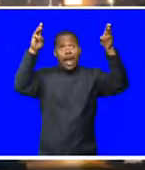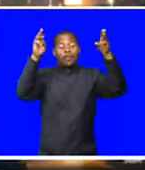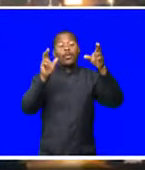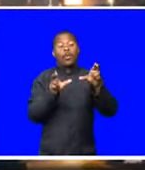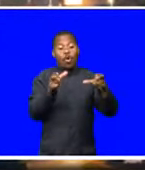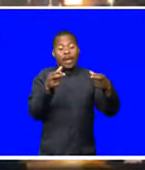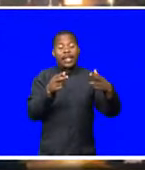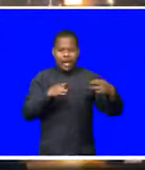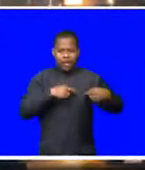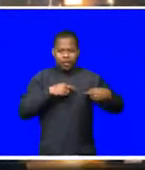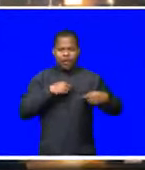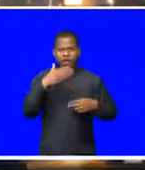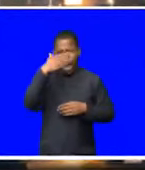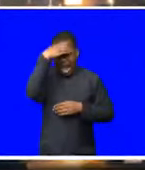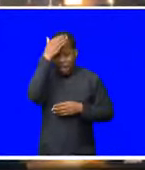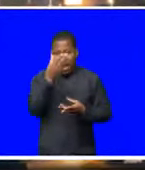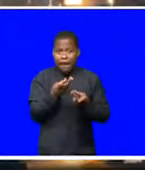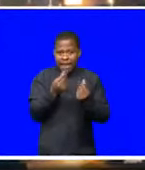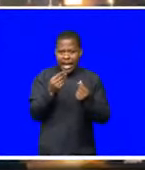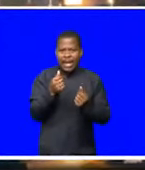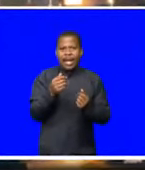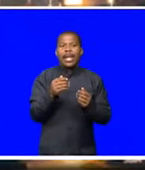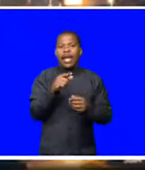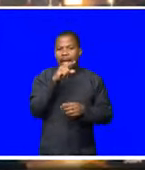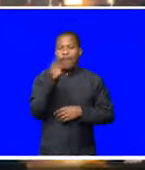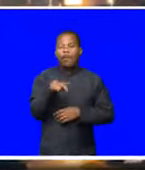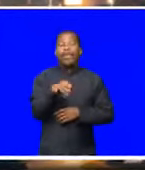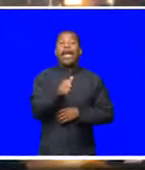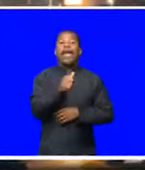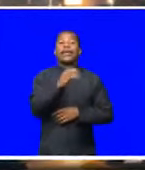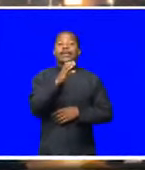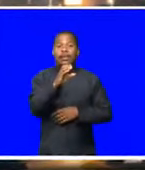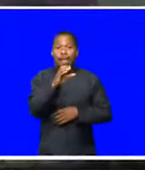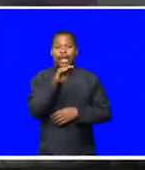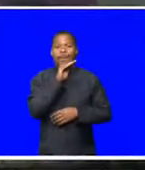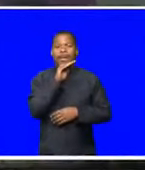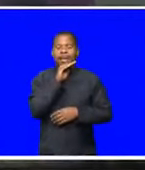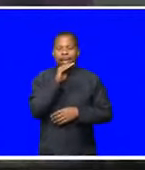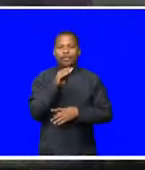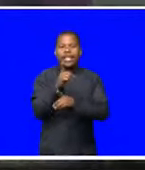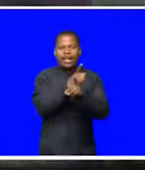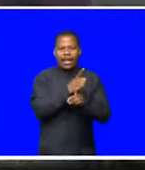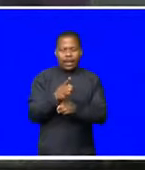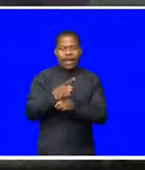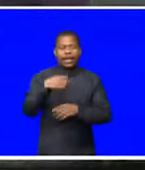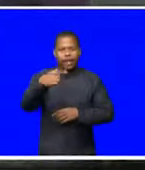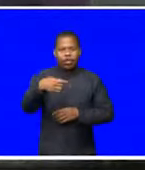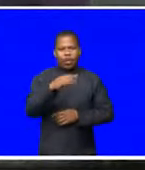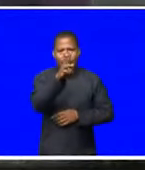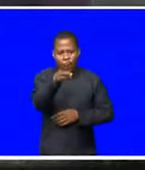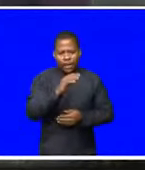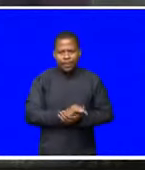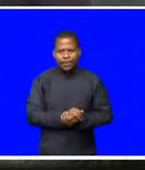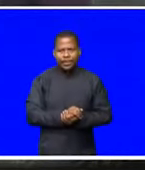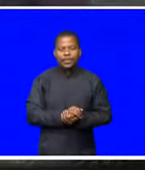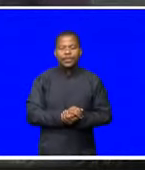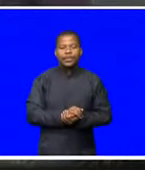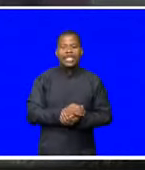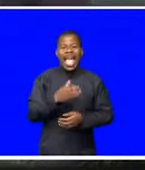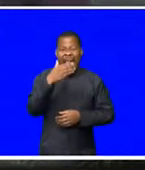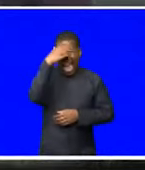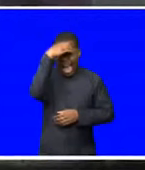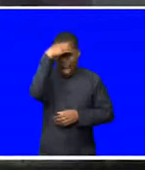ngumbiko wemcwaningi mabhuku wahulumende wemnyakati mali wemnyaka wa 2020 njengoba umnyakati imali lomusha